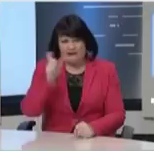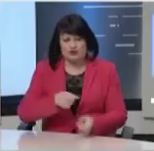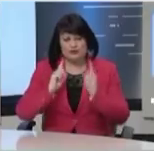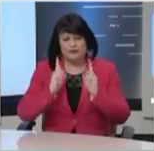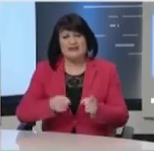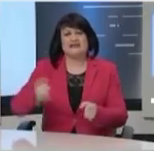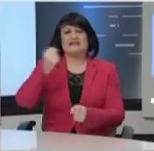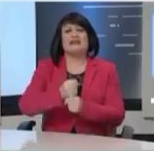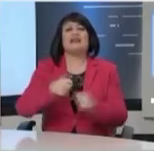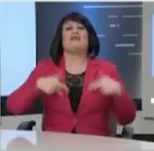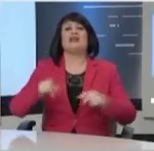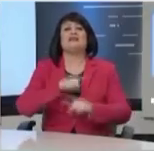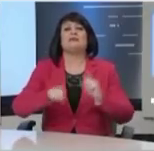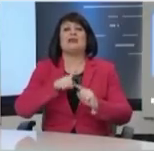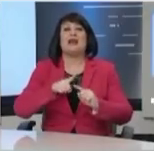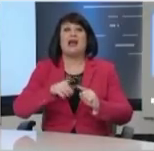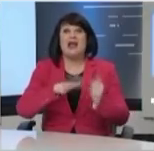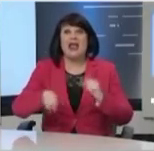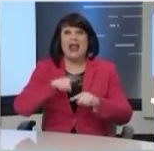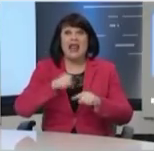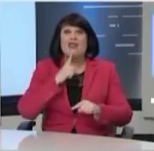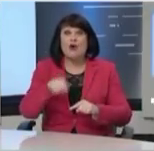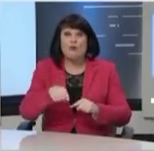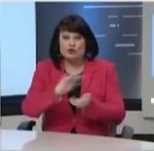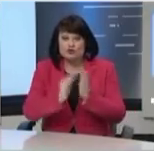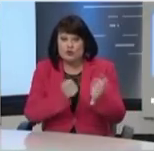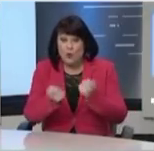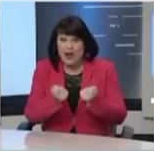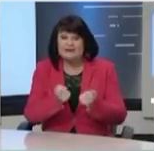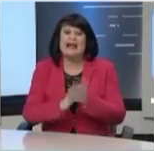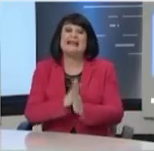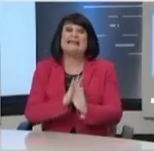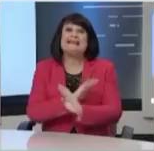κυβερνήσεις. Αυτή η Ελλάδα τελείωσε, κύριε Μητσοτάκη.